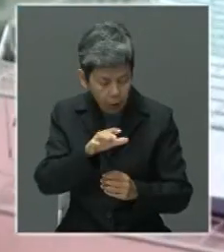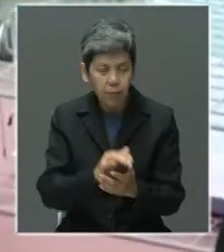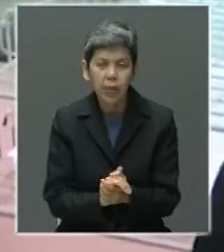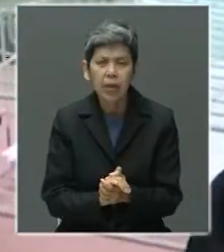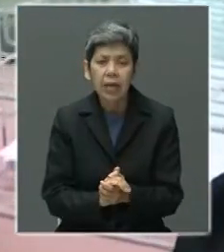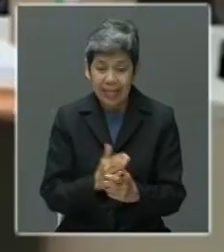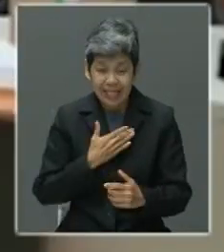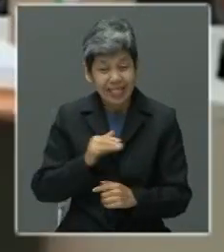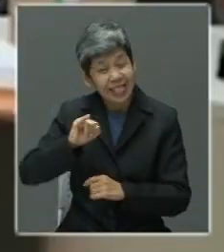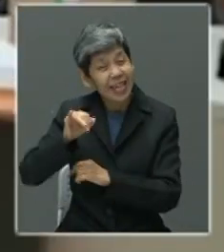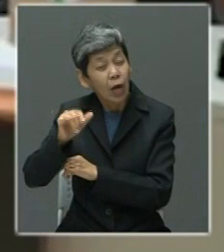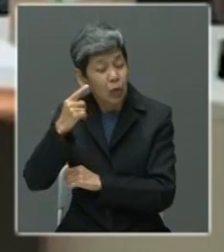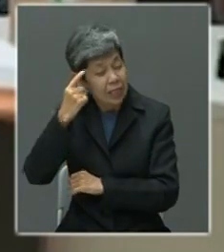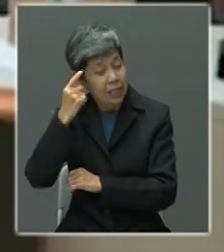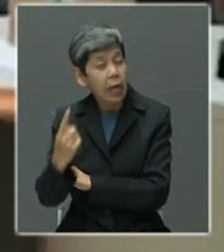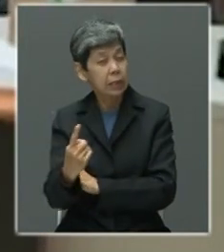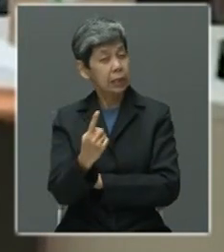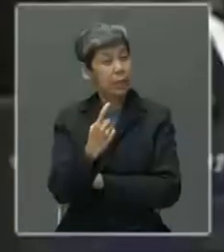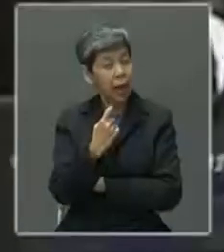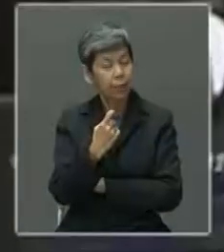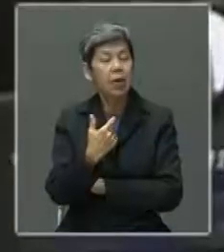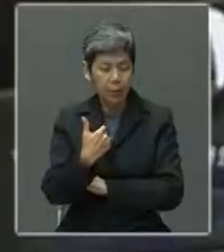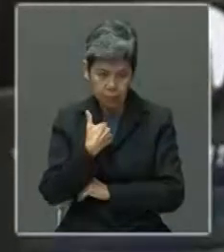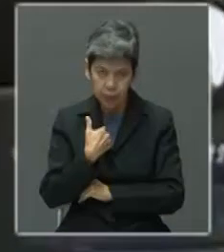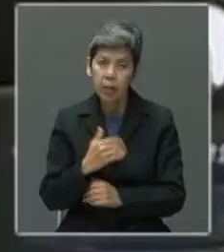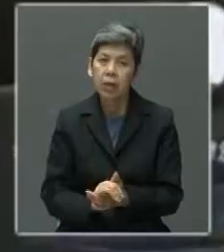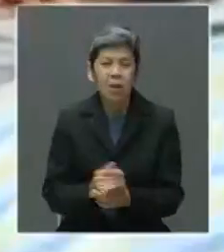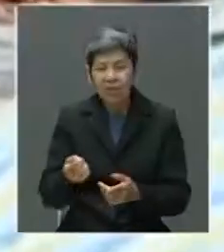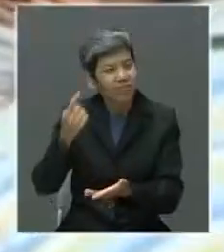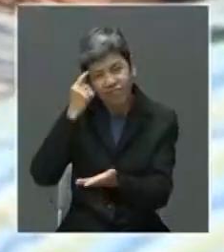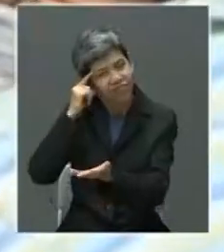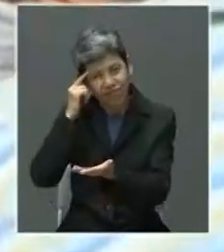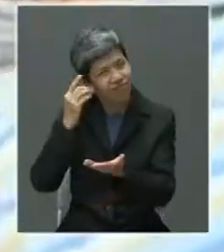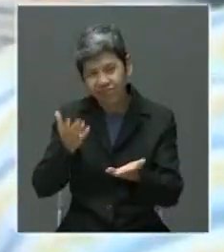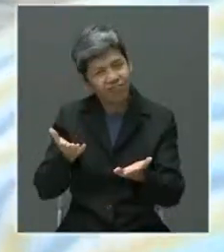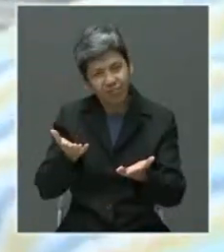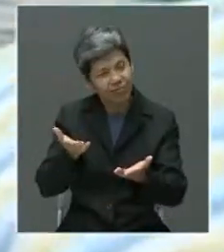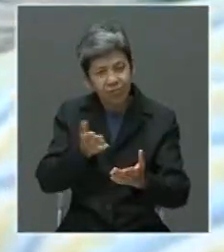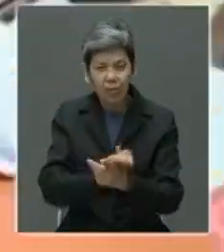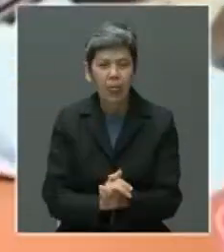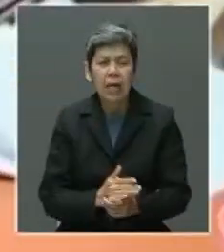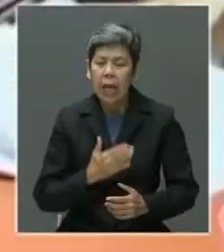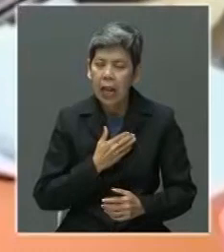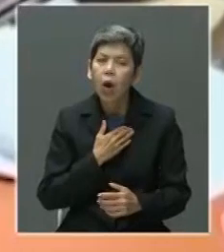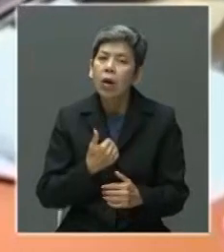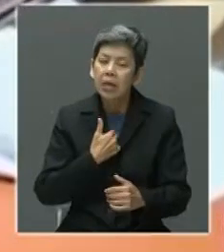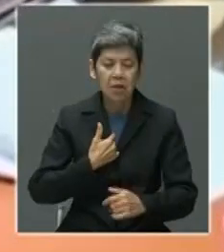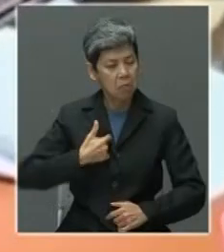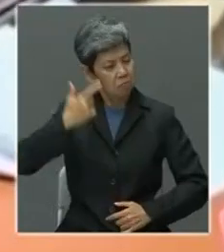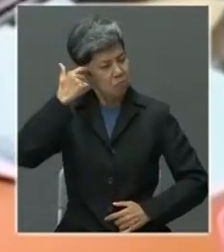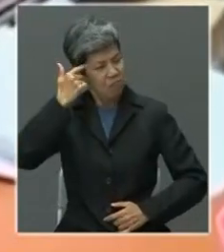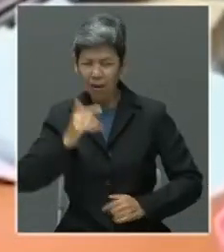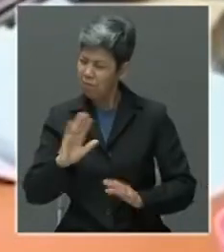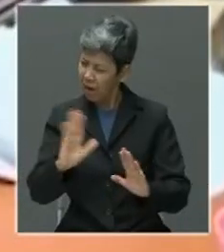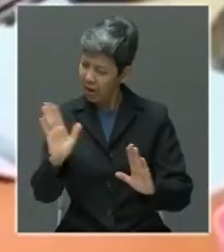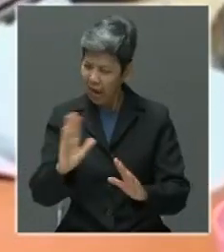าสิ่งที่นายจิรายุเนี่ยตั้งคำถามได้โชว์ความไม่รู้เรื่องออกมาอย่างชัดเจนแต่กลับมาอวดฉลาดทั้ง